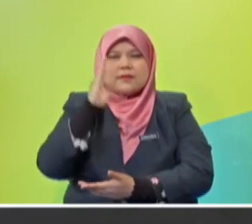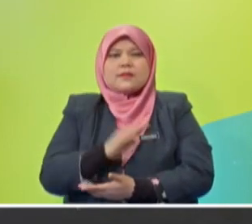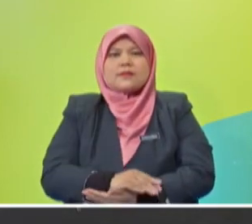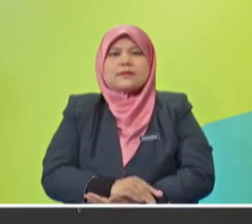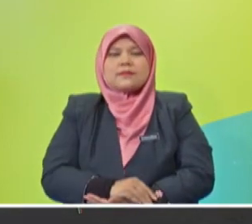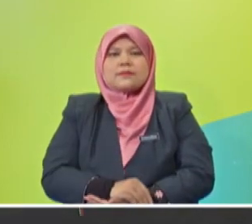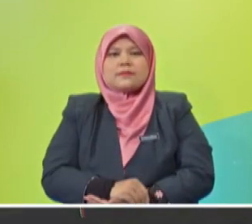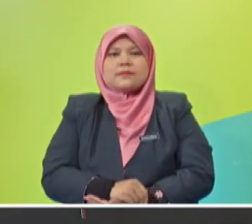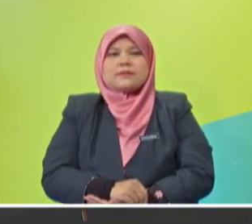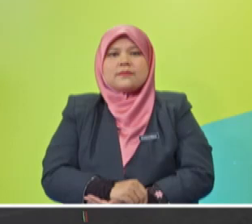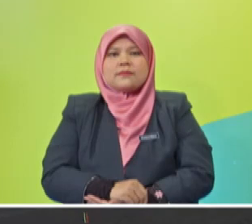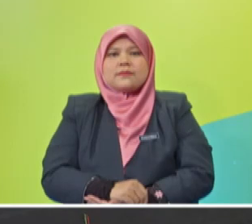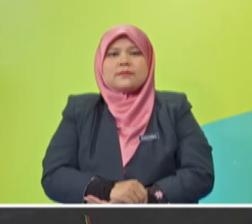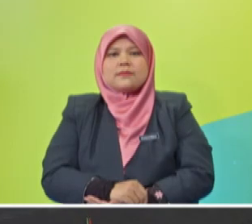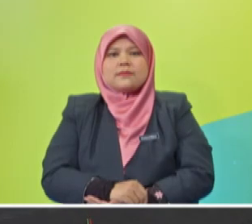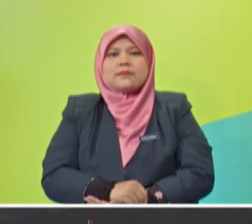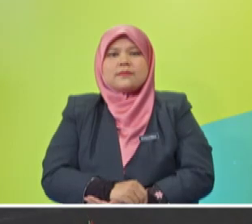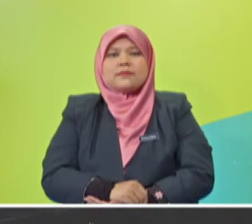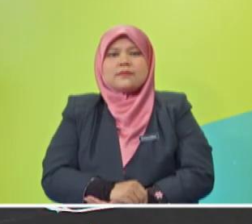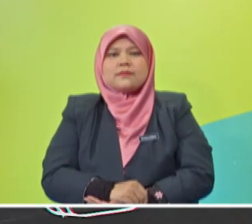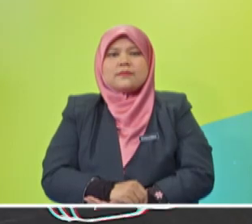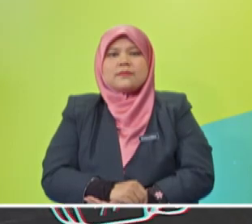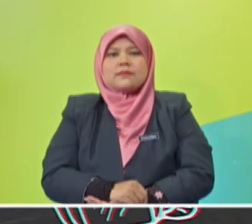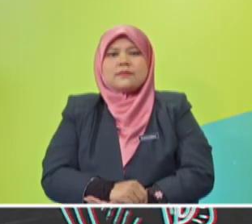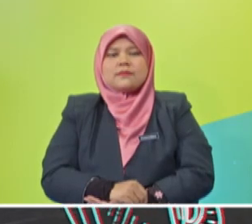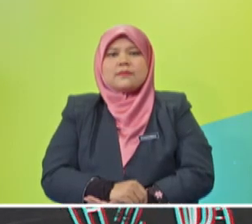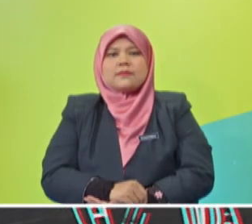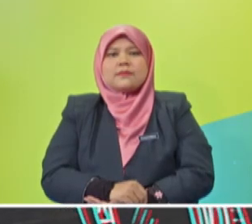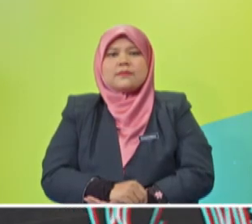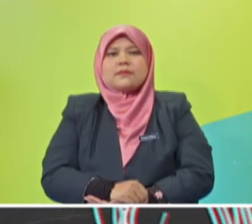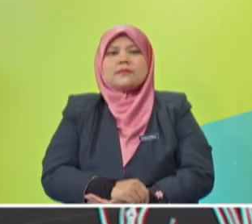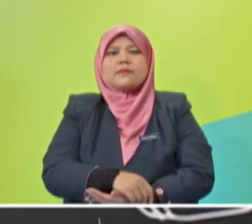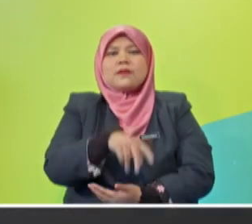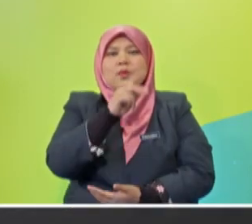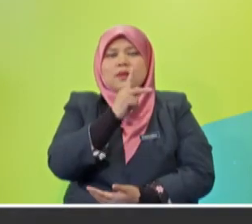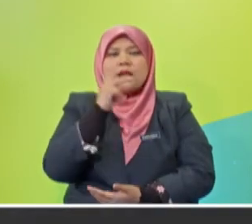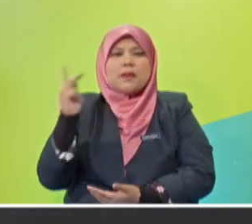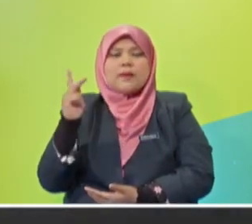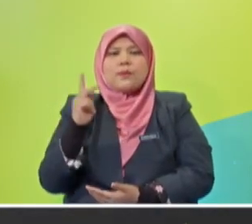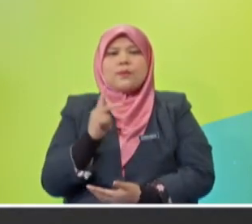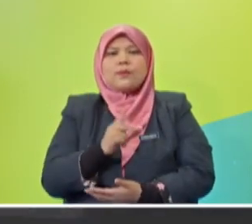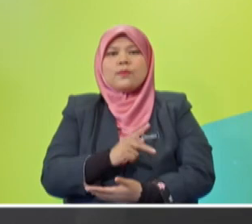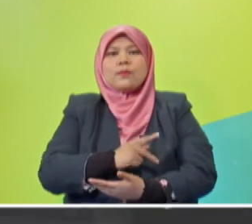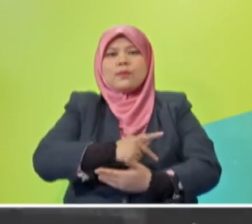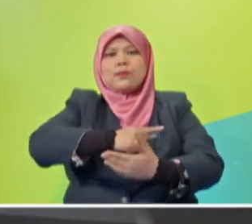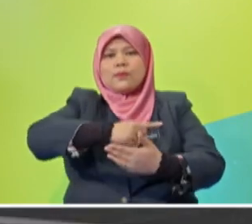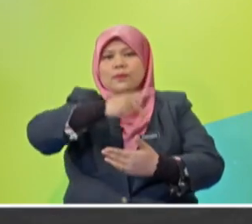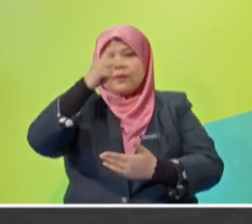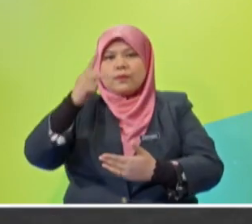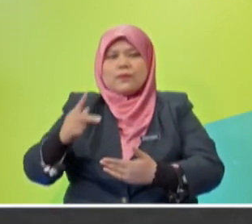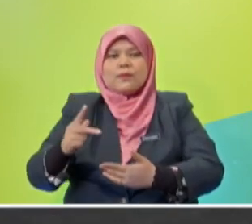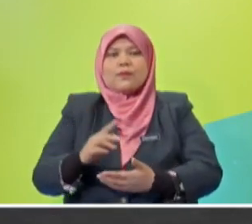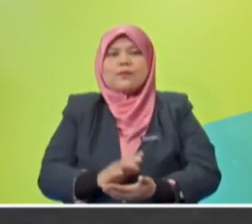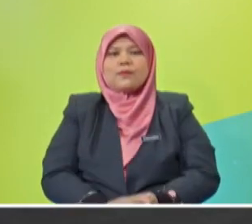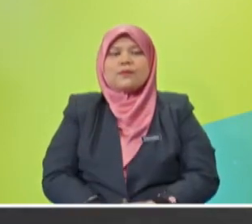tersebut menunjukkan Gunung Kinabalu yang melakukan kegiatan ekonomi pelancongan di Sabah. Oh, pandainya. Jawapan dia